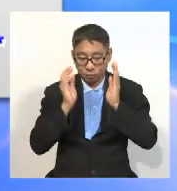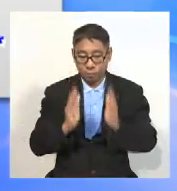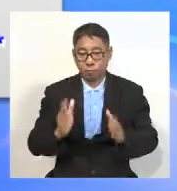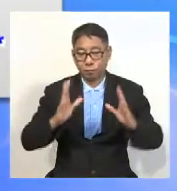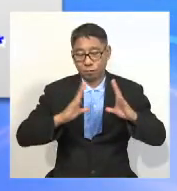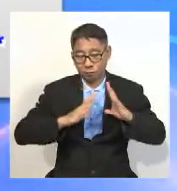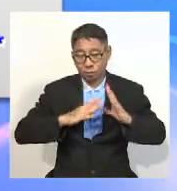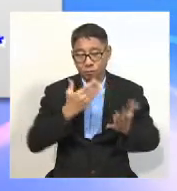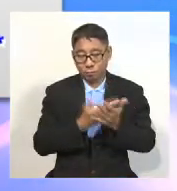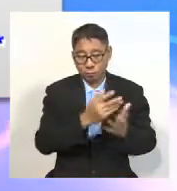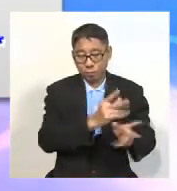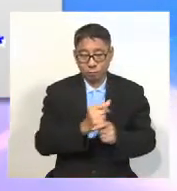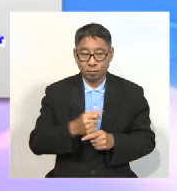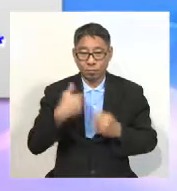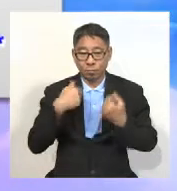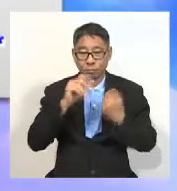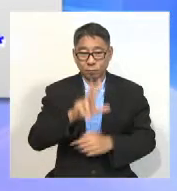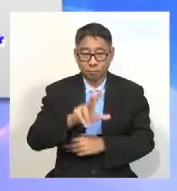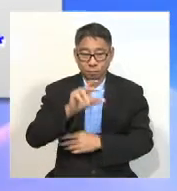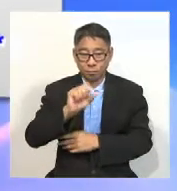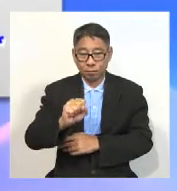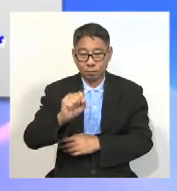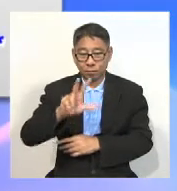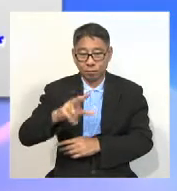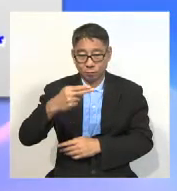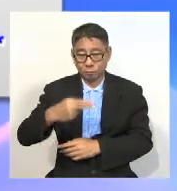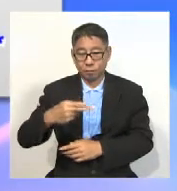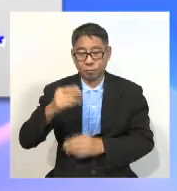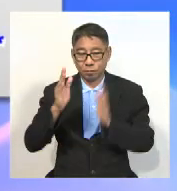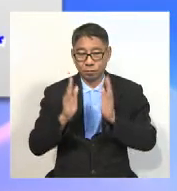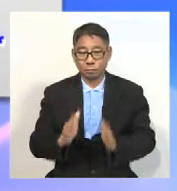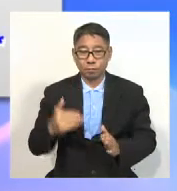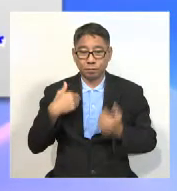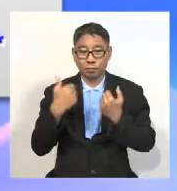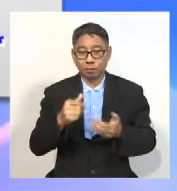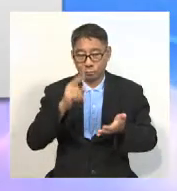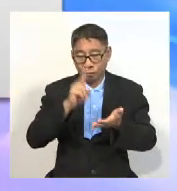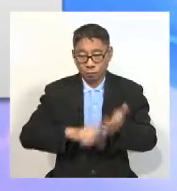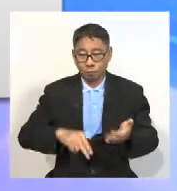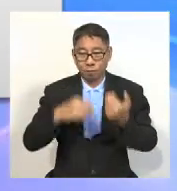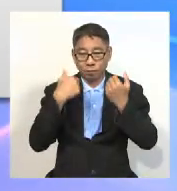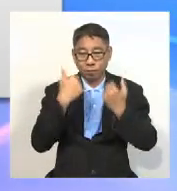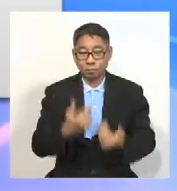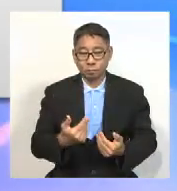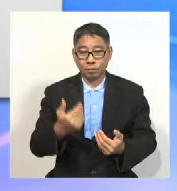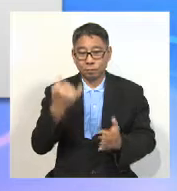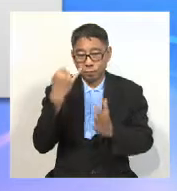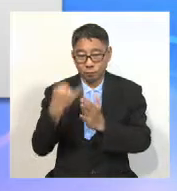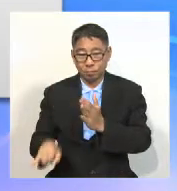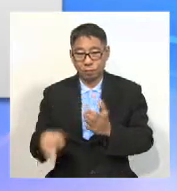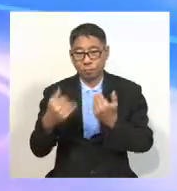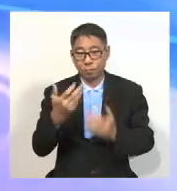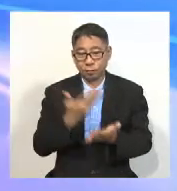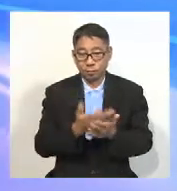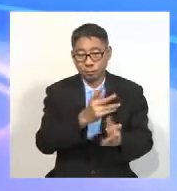พักชำระหนี้ก็มีประมาณ 335,000 คนอย่างที่คุณนิชาบอกไปนอกจากนี้เนี่ยได้มีการปรับลดอัตราเบี้ยปรับผิดนัดชำระเ